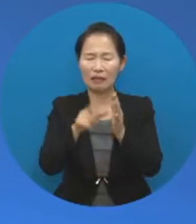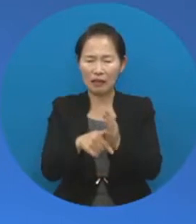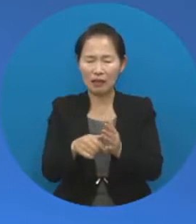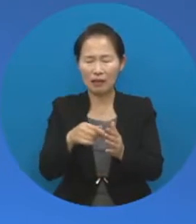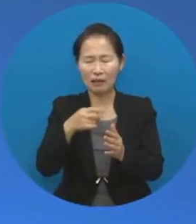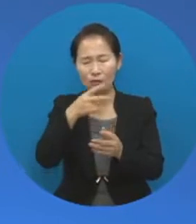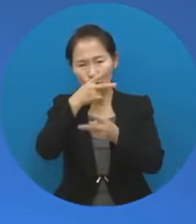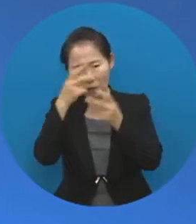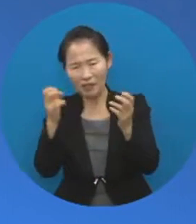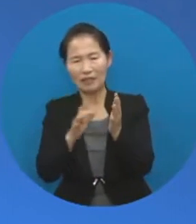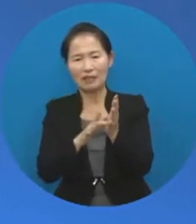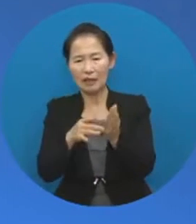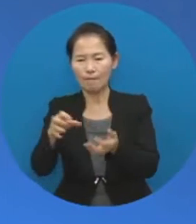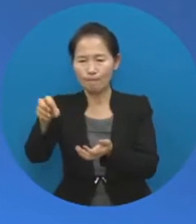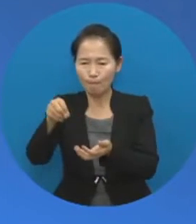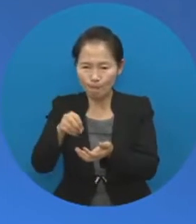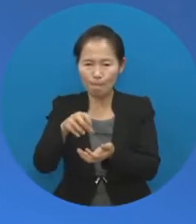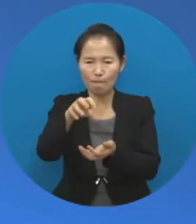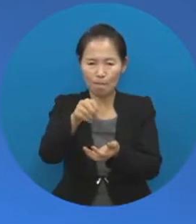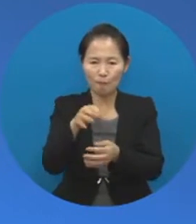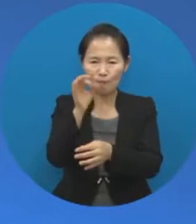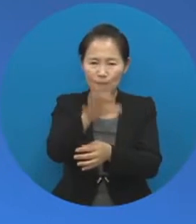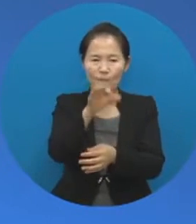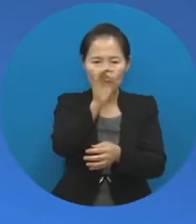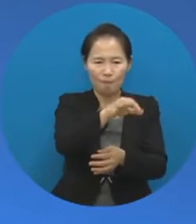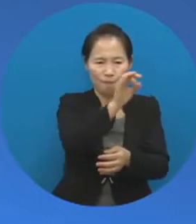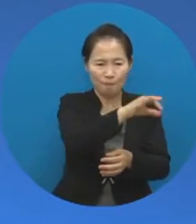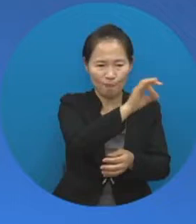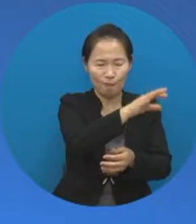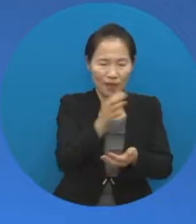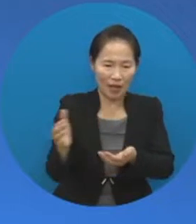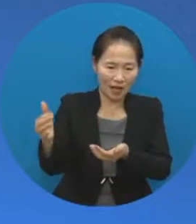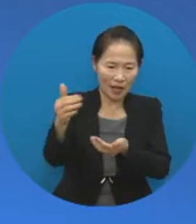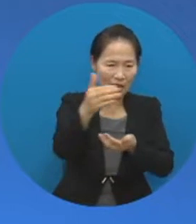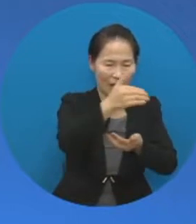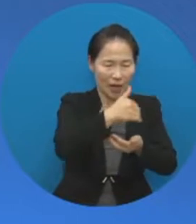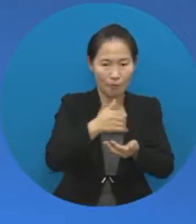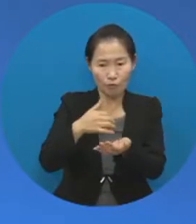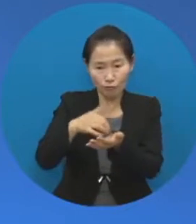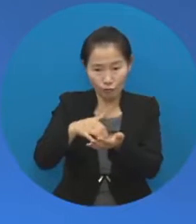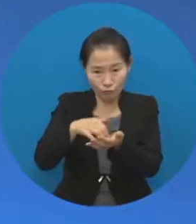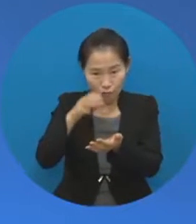모으기 시작했어요. 그리고 100알이 넘는 수면제를